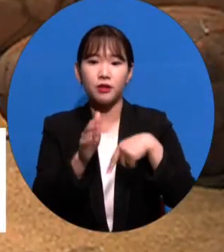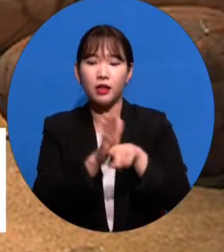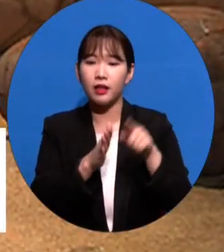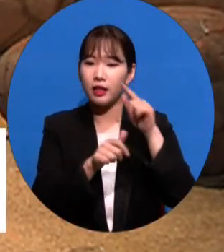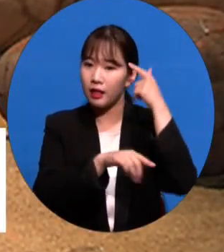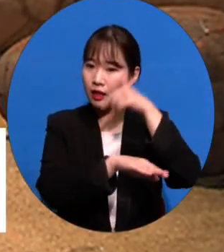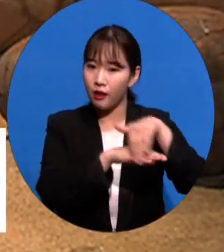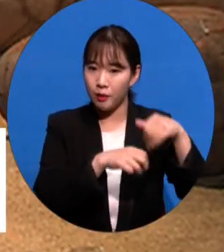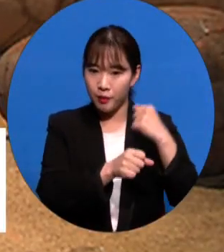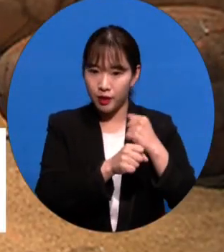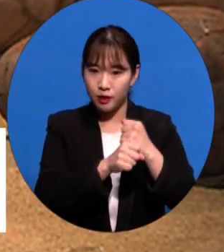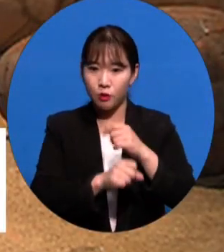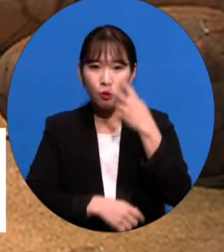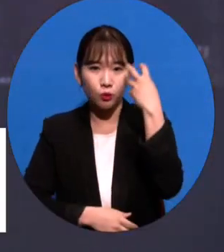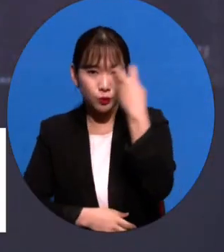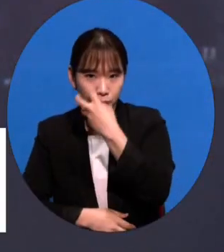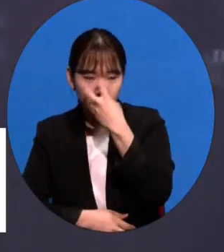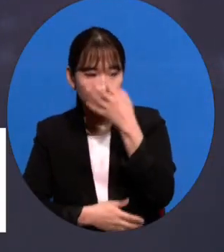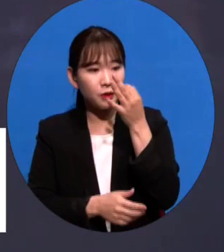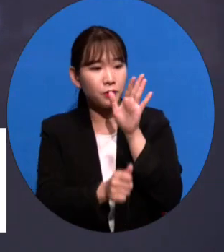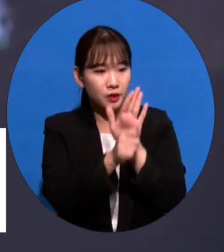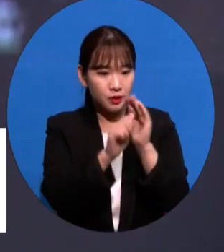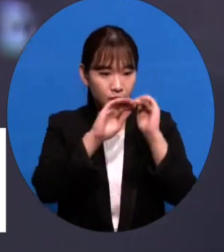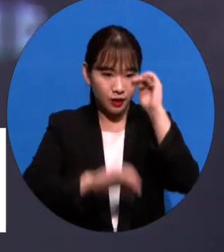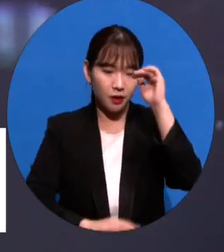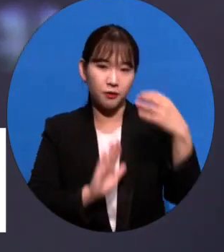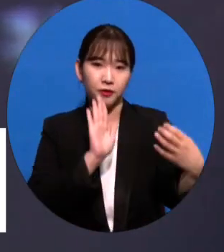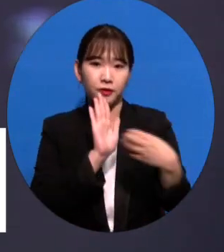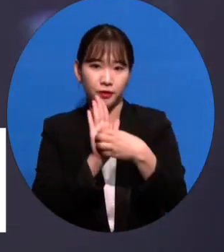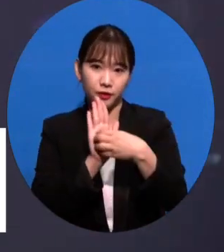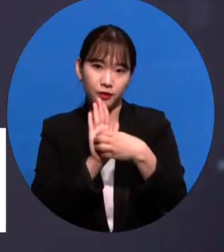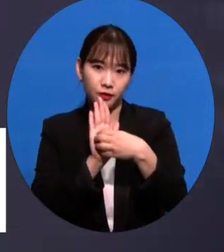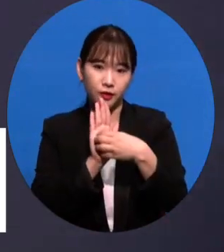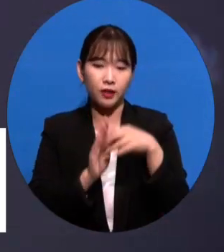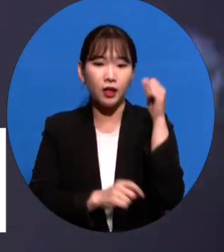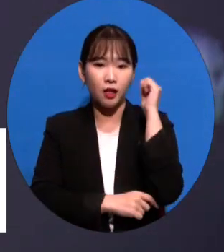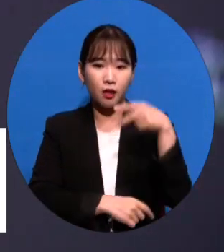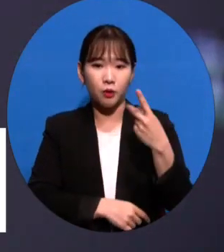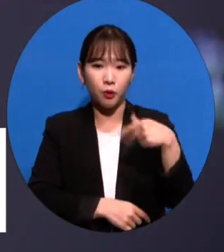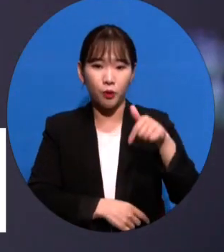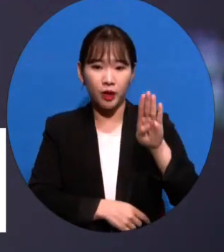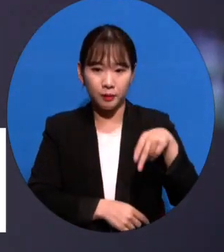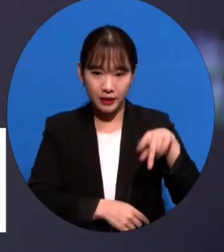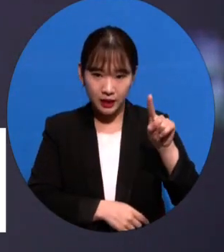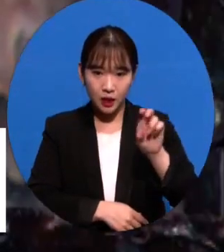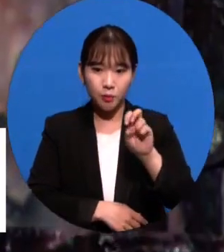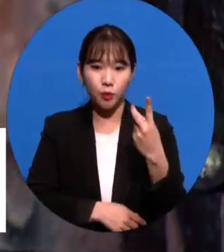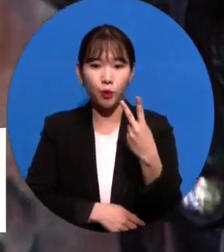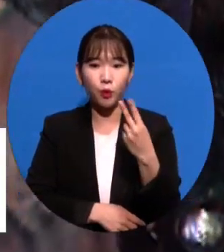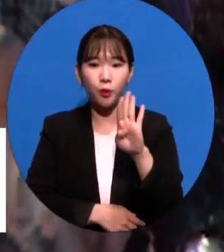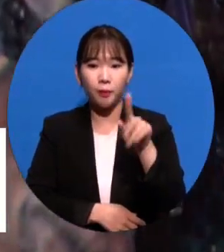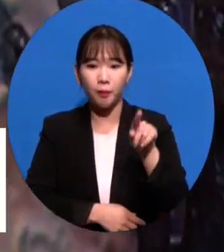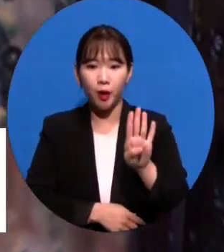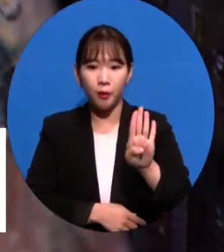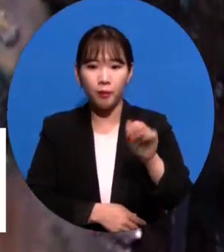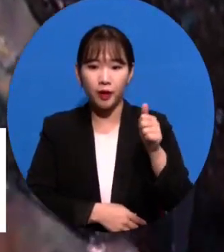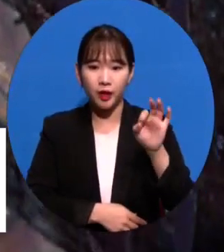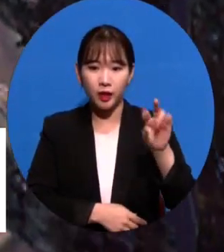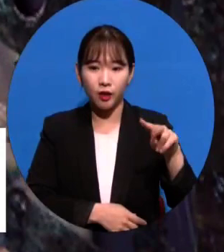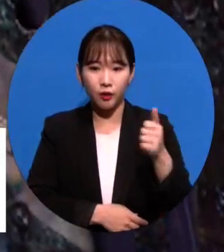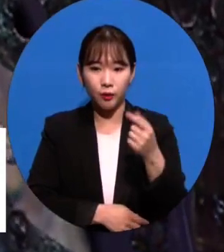수립과 실태 조사, 재정 지원 등의 내용을 담고 있습니다. 영암 도갑사, 묘법 연화경과